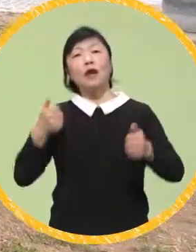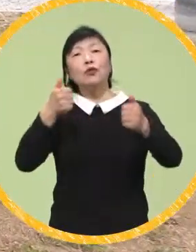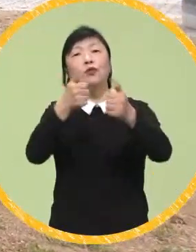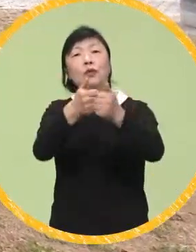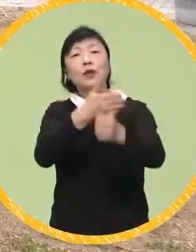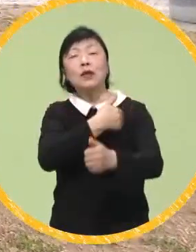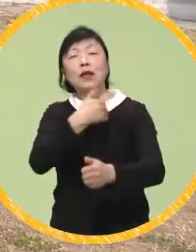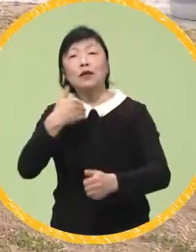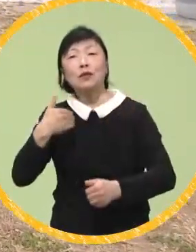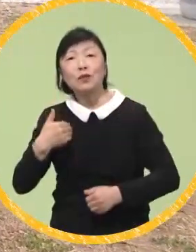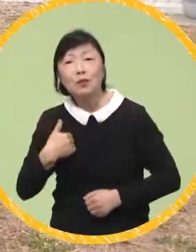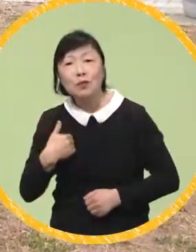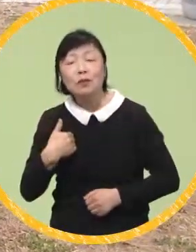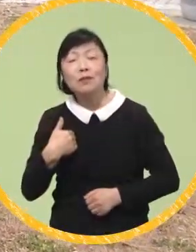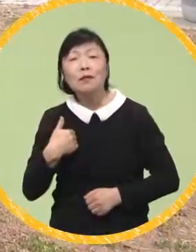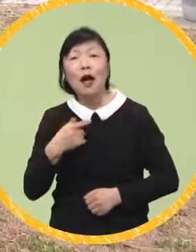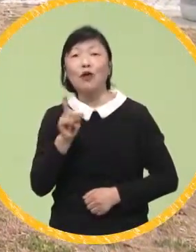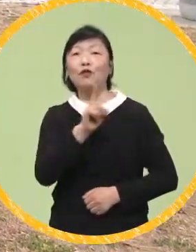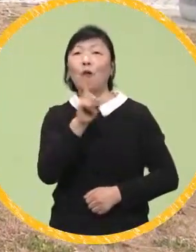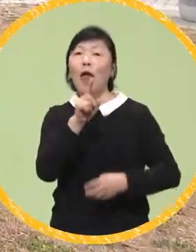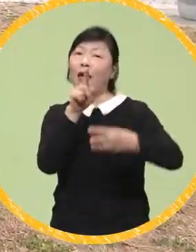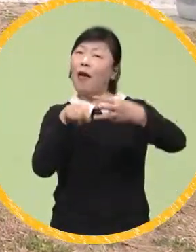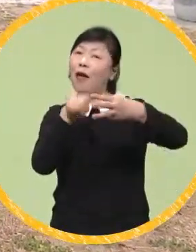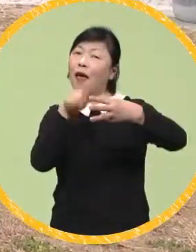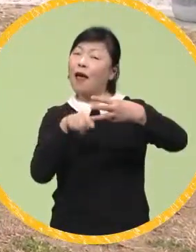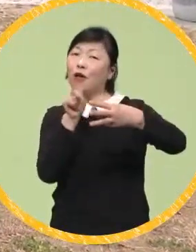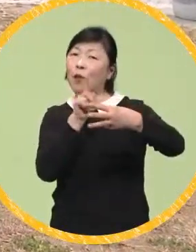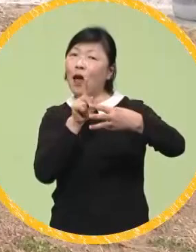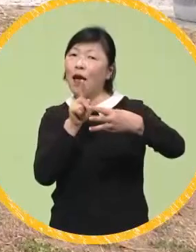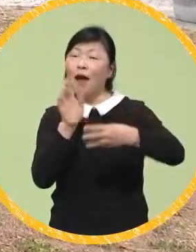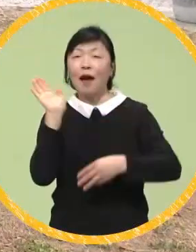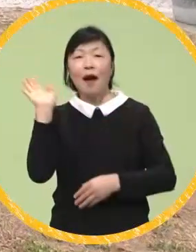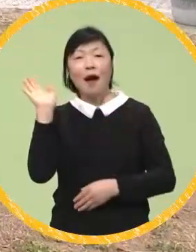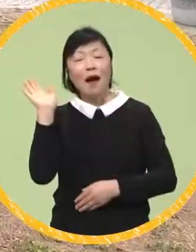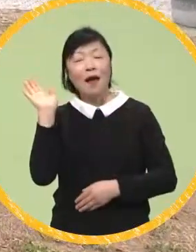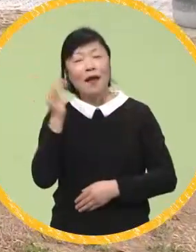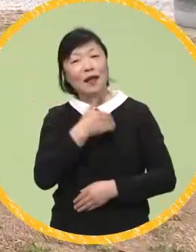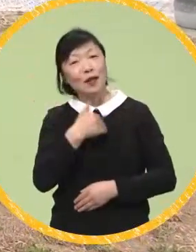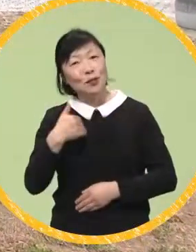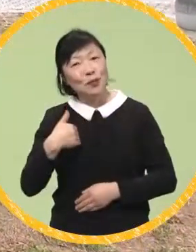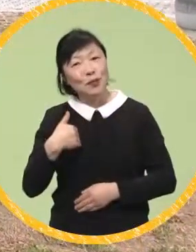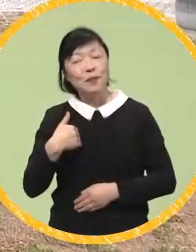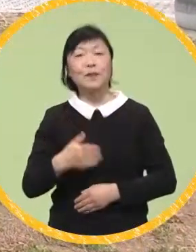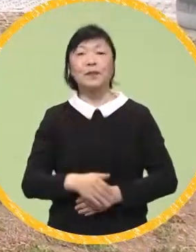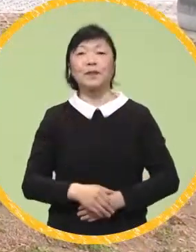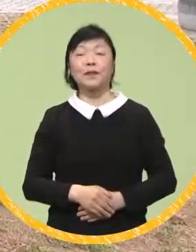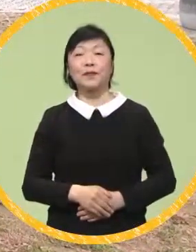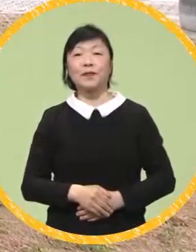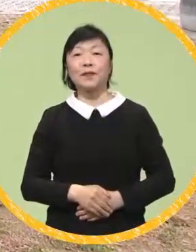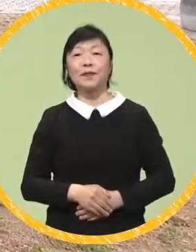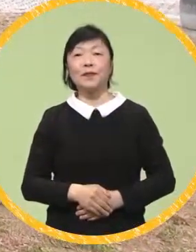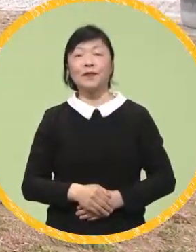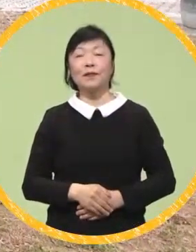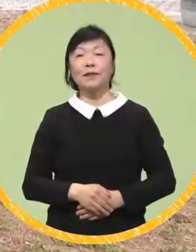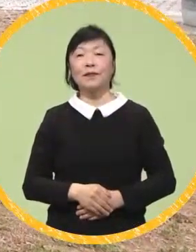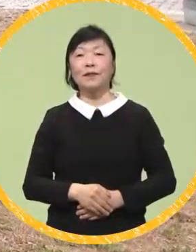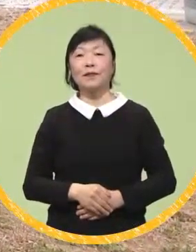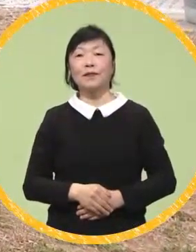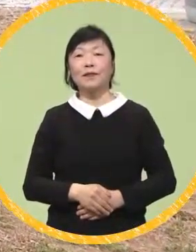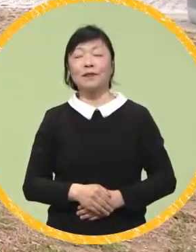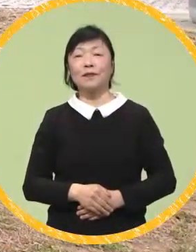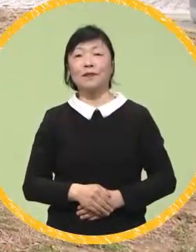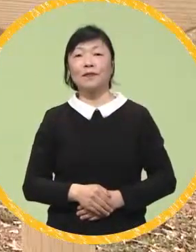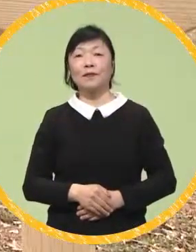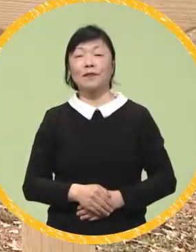でねどれやろうかななんかであっちが一番ねでキャストなのであれちょっとやってみましょうサイコいやでも